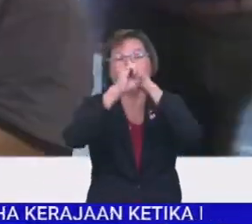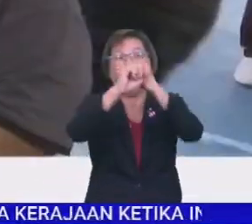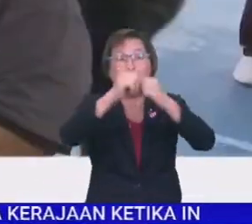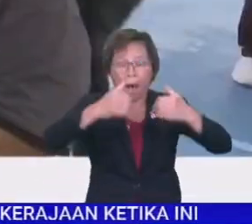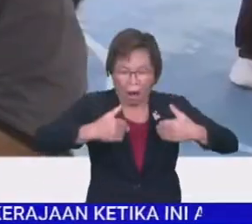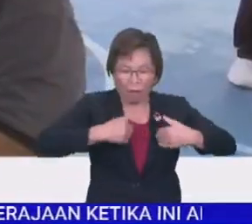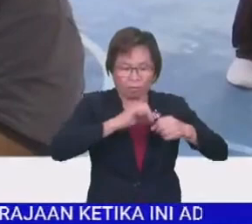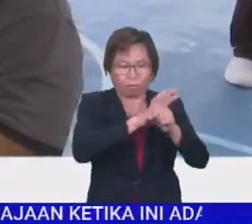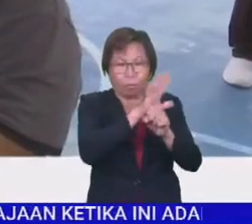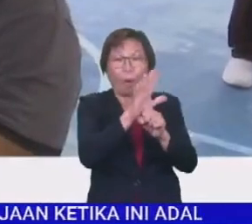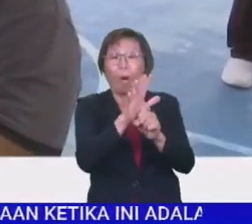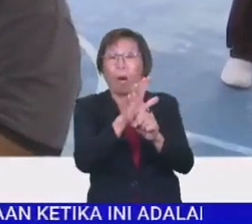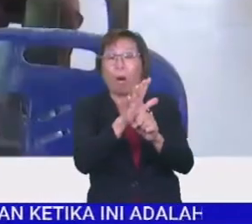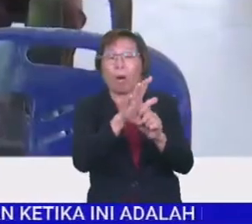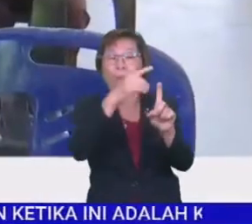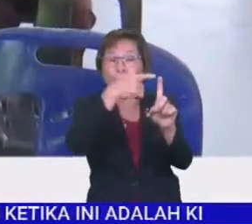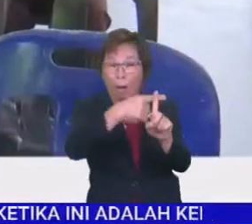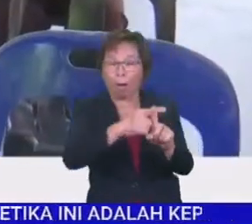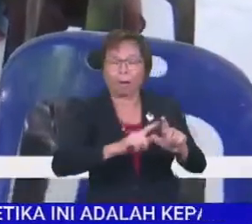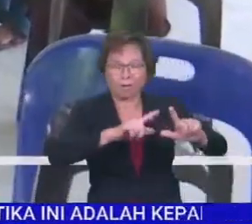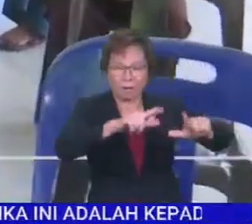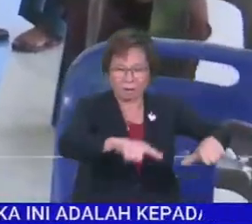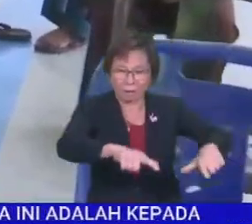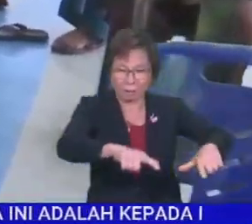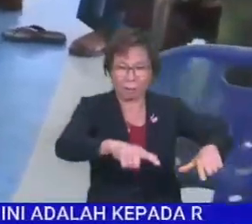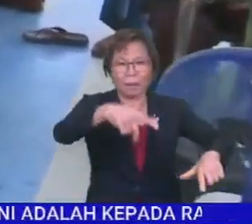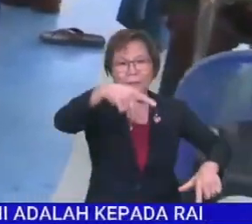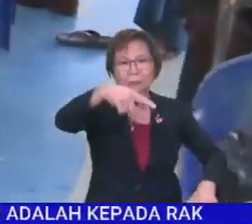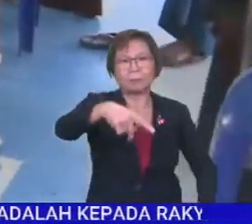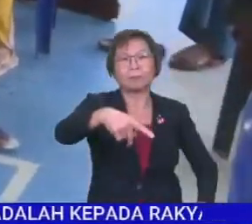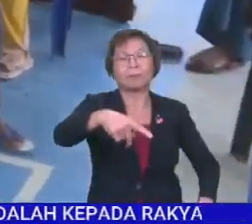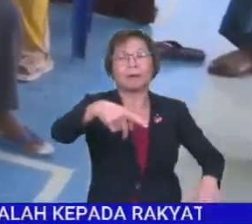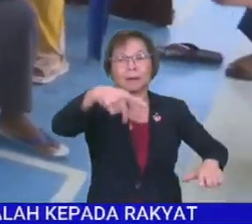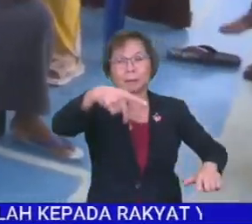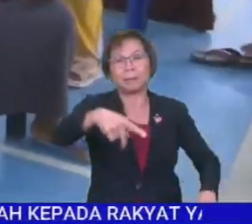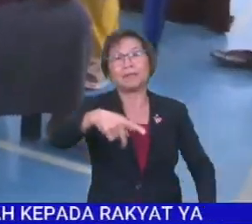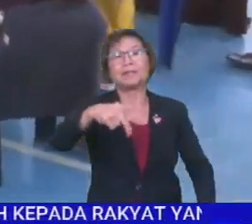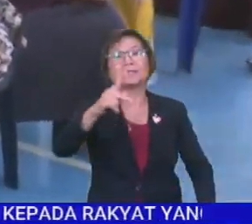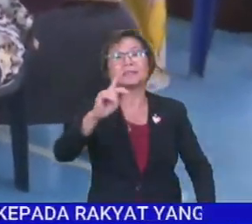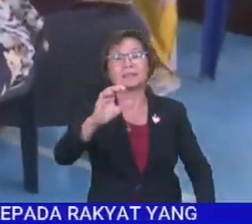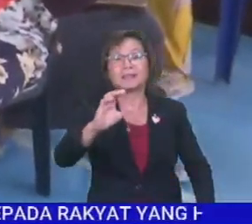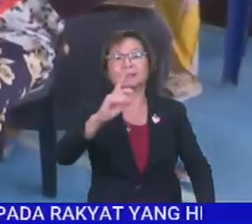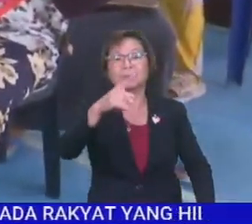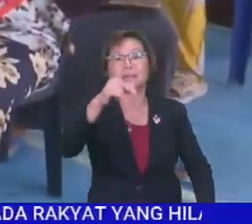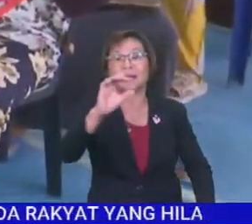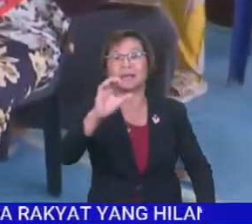COVID-19 dan ditempatkan di pusat kuarantin dan rawatan COVID-19 berisiko rendah.